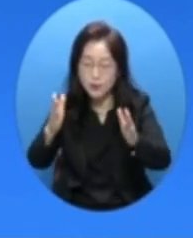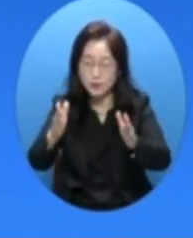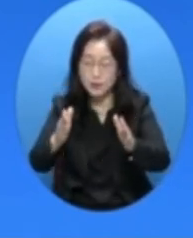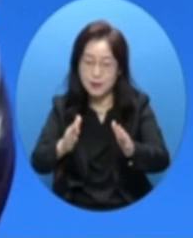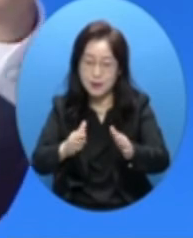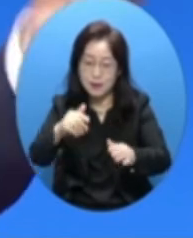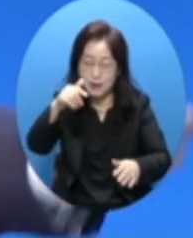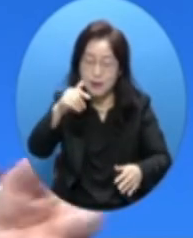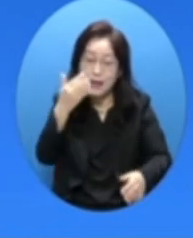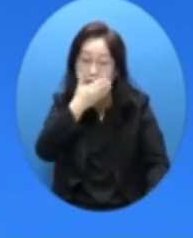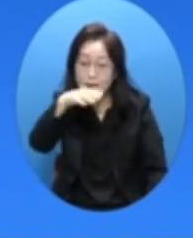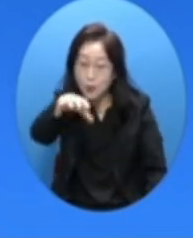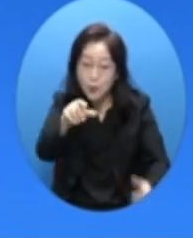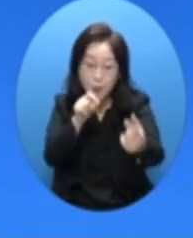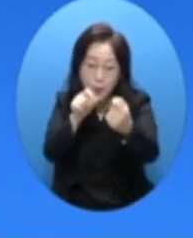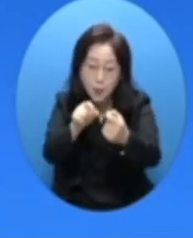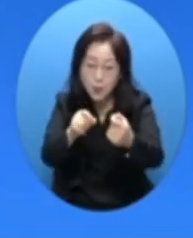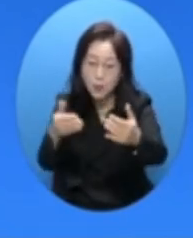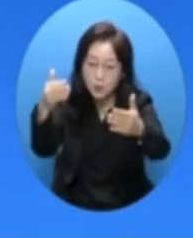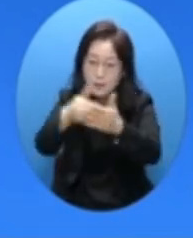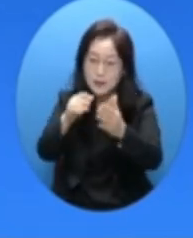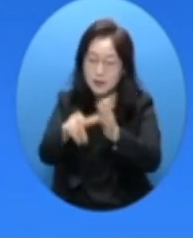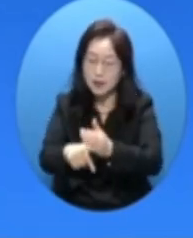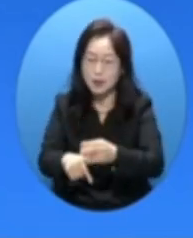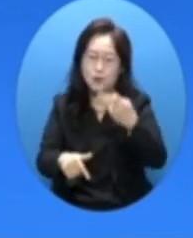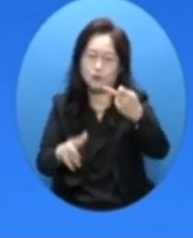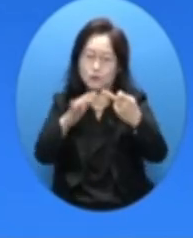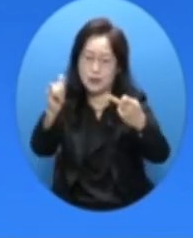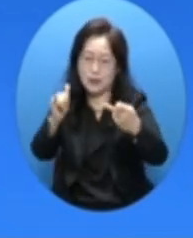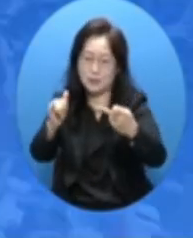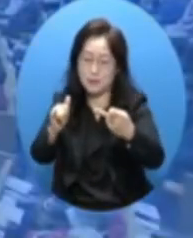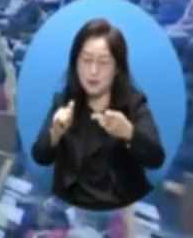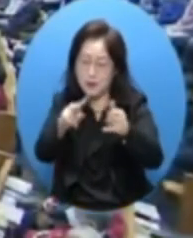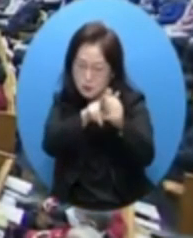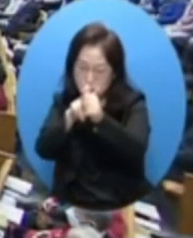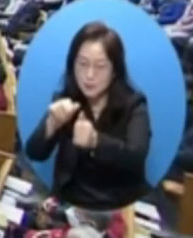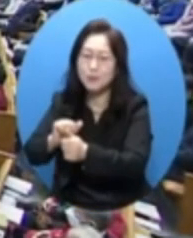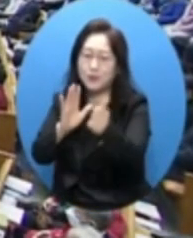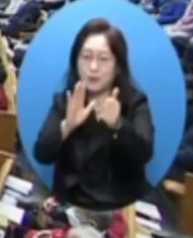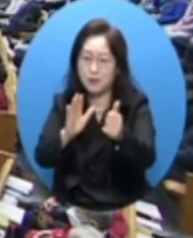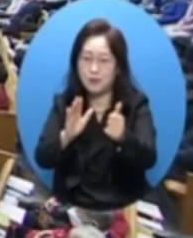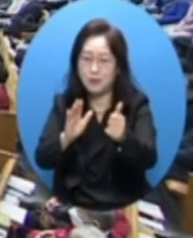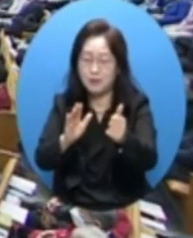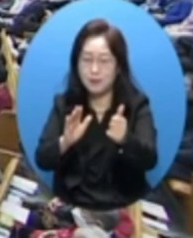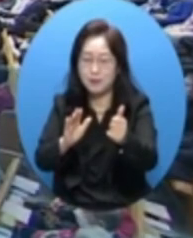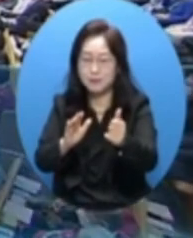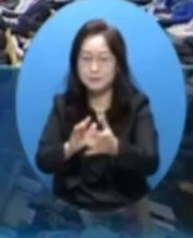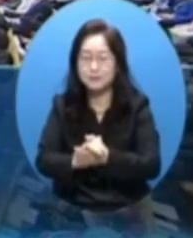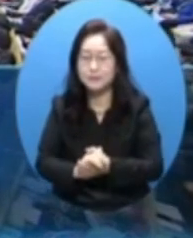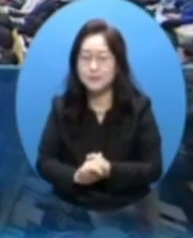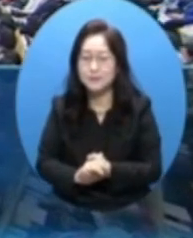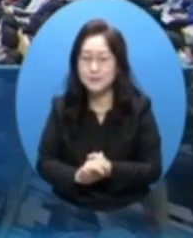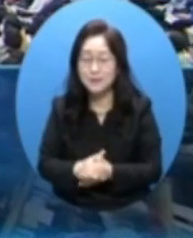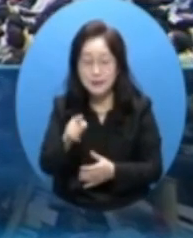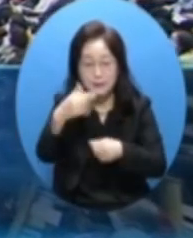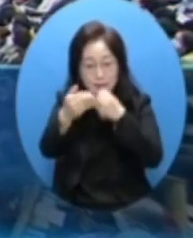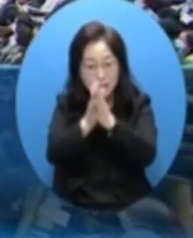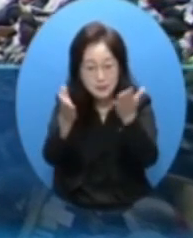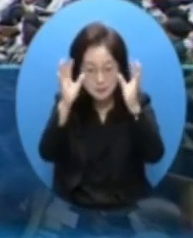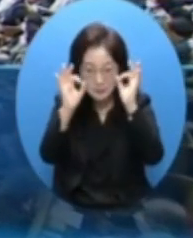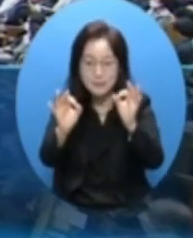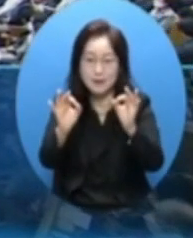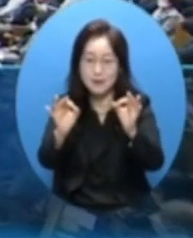돌아와서 마음에 두려움에 가득하여 부정적인 보고를 합니다 이 성경 말씀 보니까